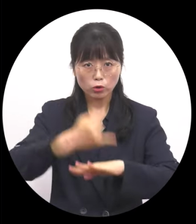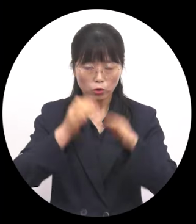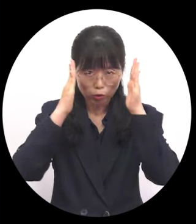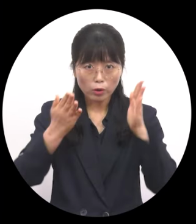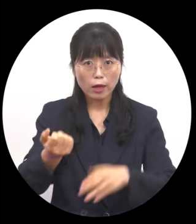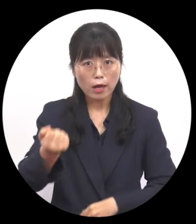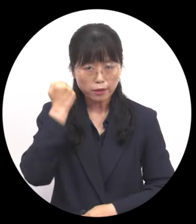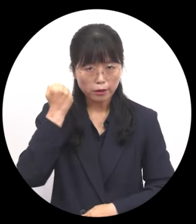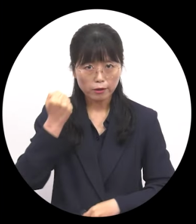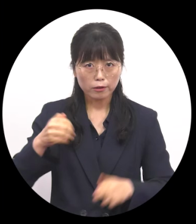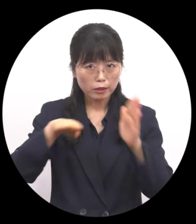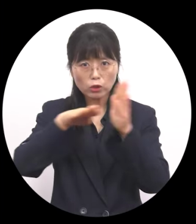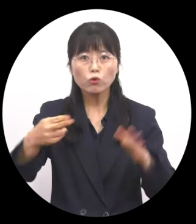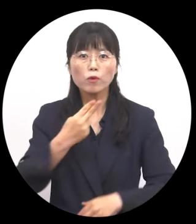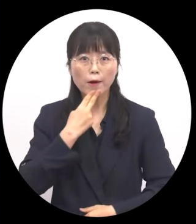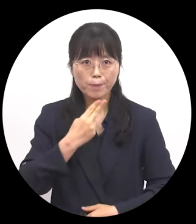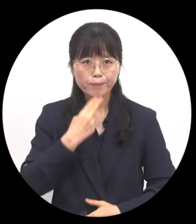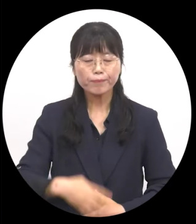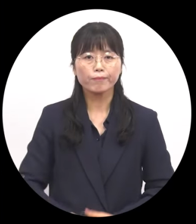기준은 없습니다.